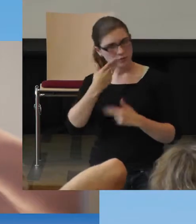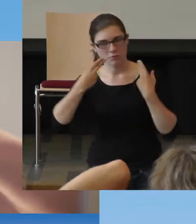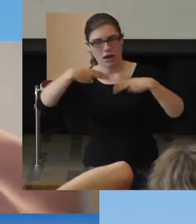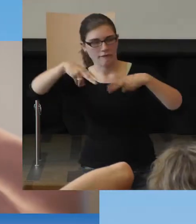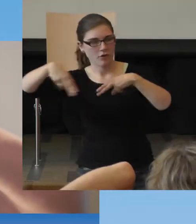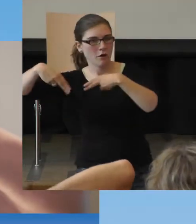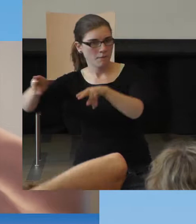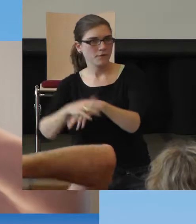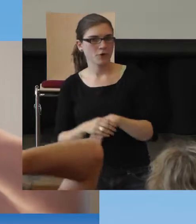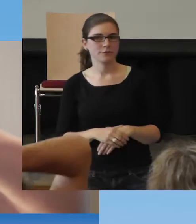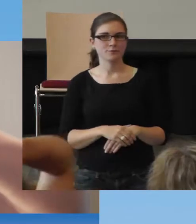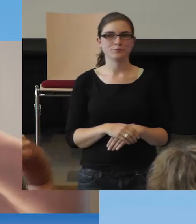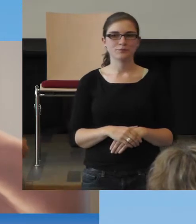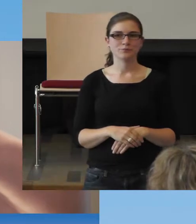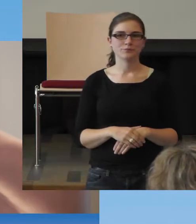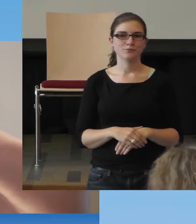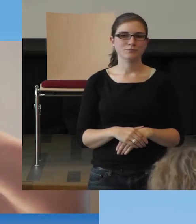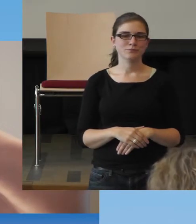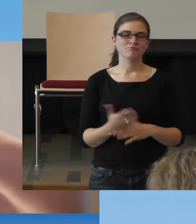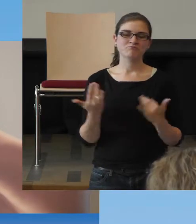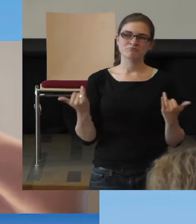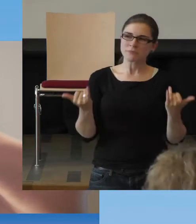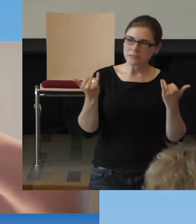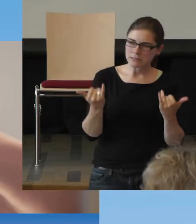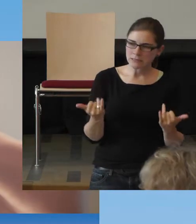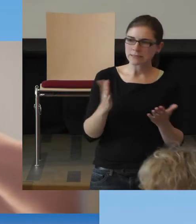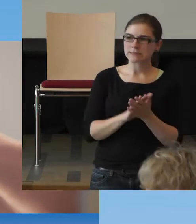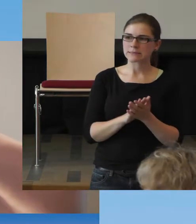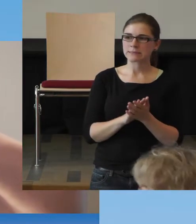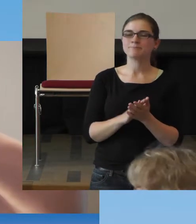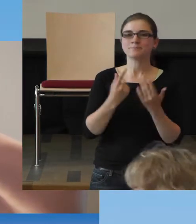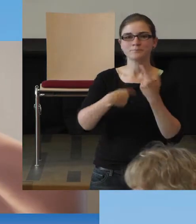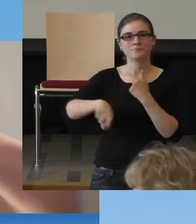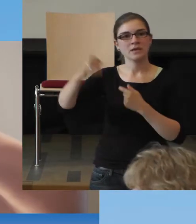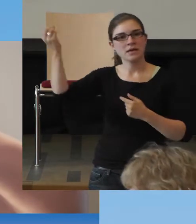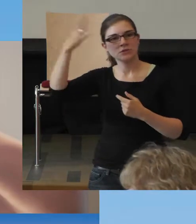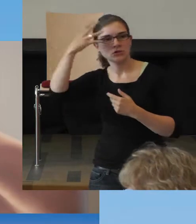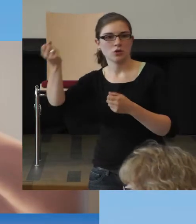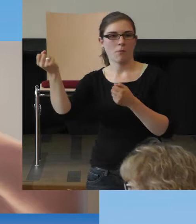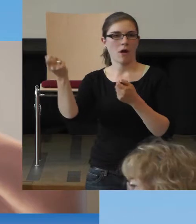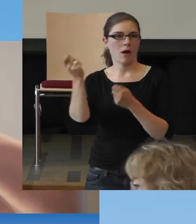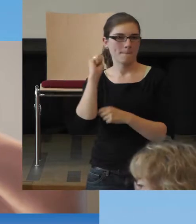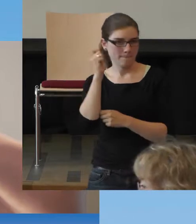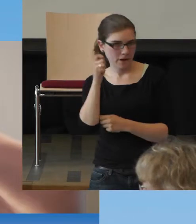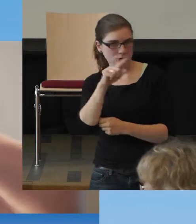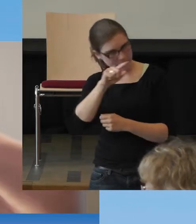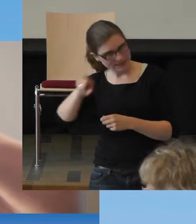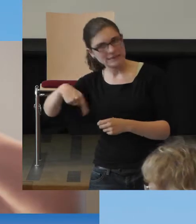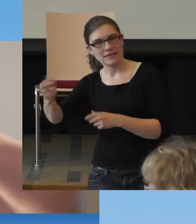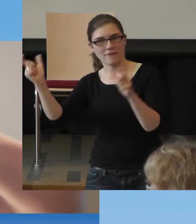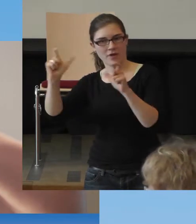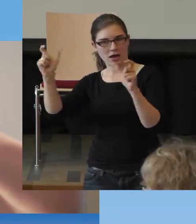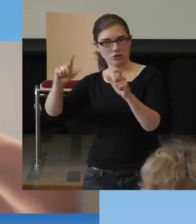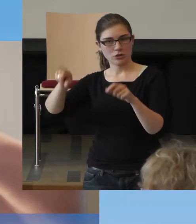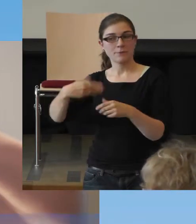denke ich kann ich sagen und wir haben jetzt erstmal eine Sommerpause bis zur nächsten Veranstaltung aber die nächste Veranstaltung